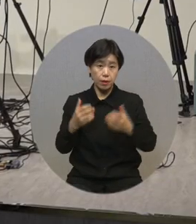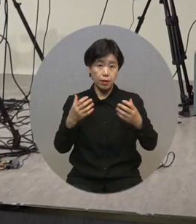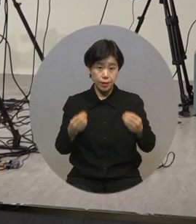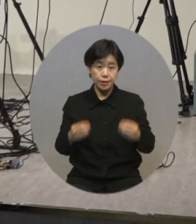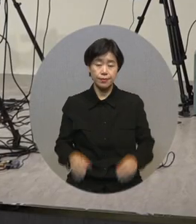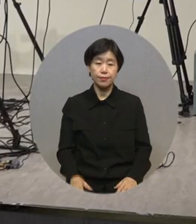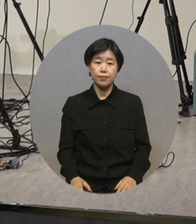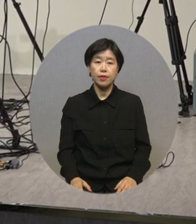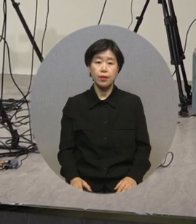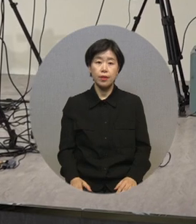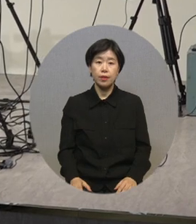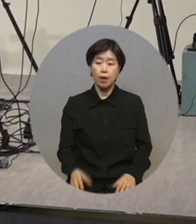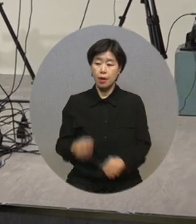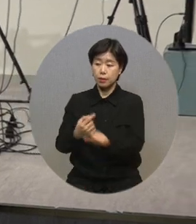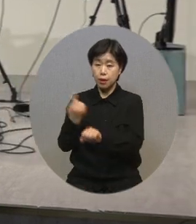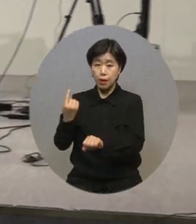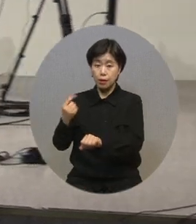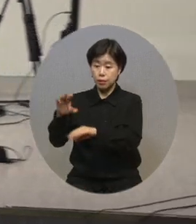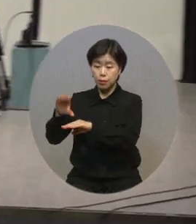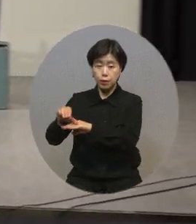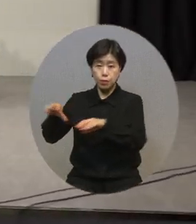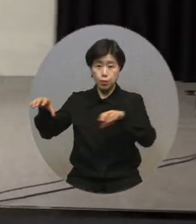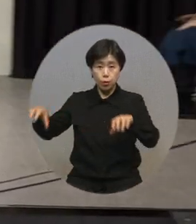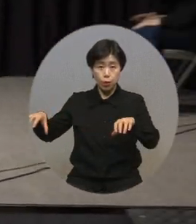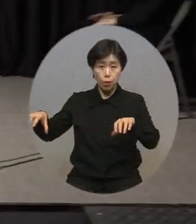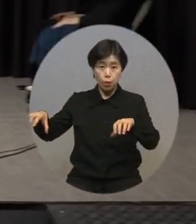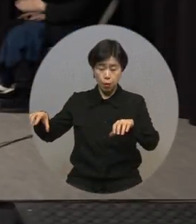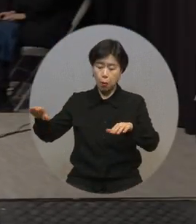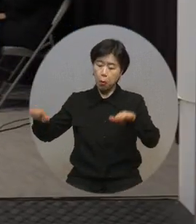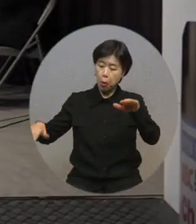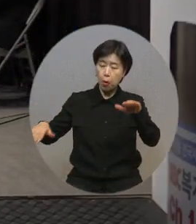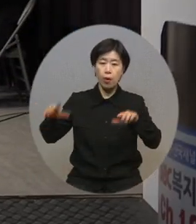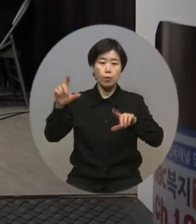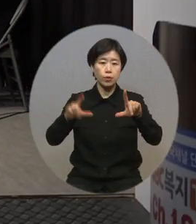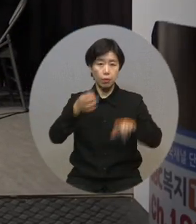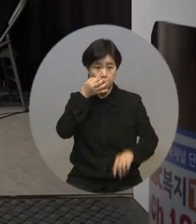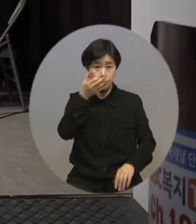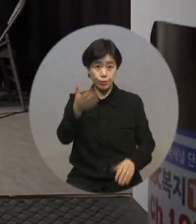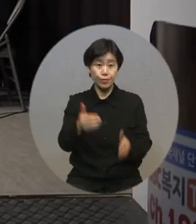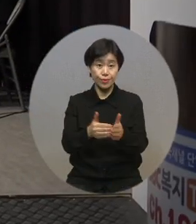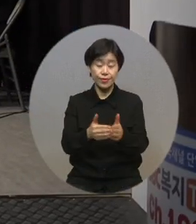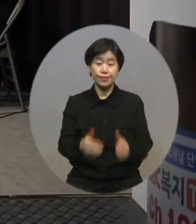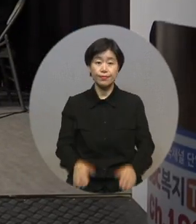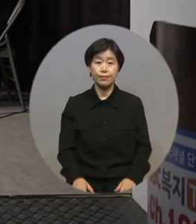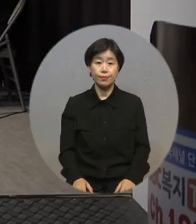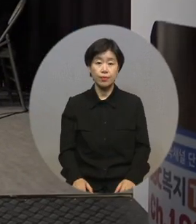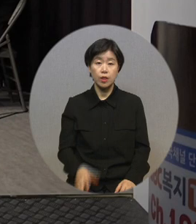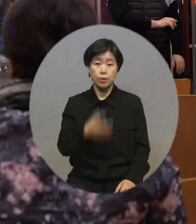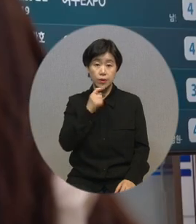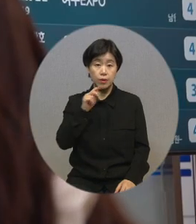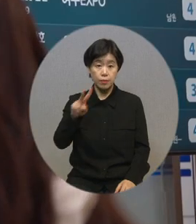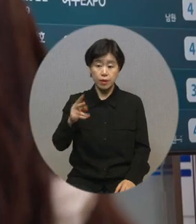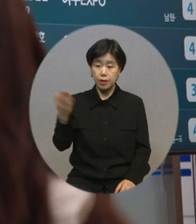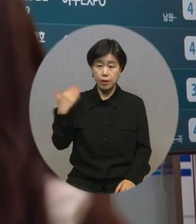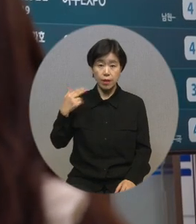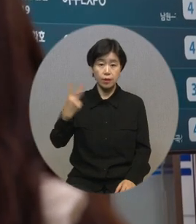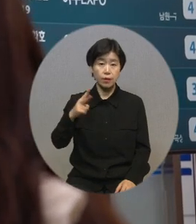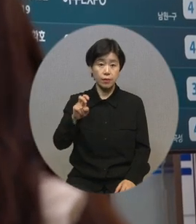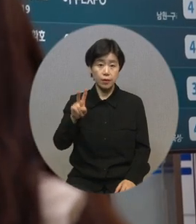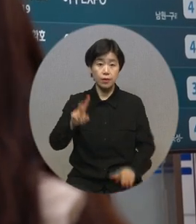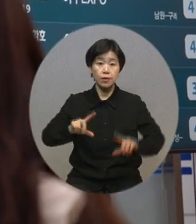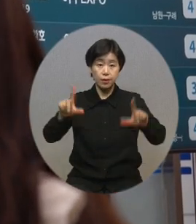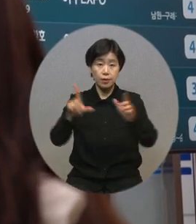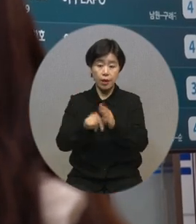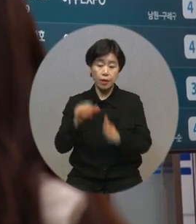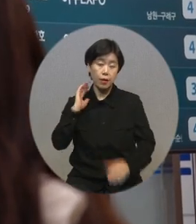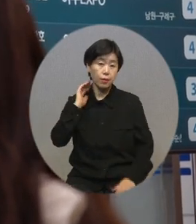방식으로 타 방송사는 차별화된 모습을 보여주고 있습니다 복지는 지난 2022년 대통령 선거를